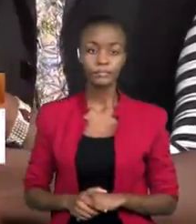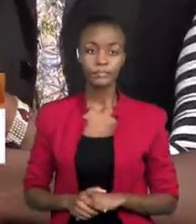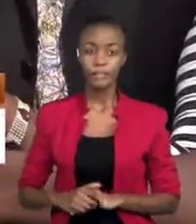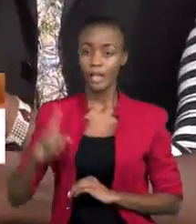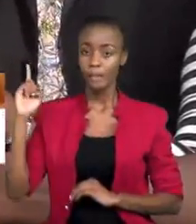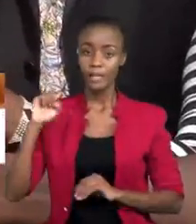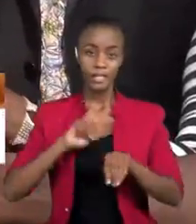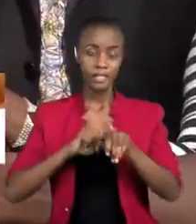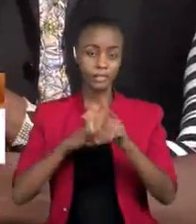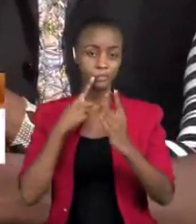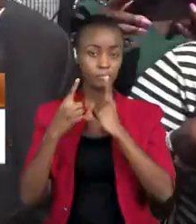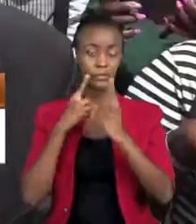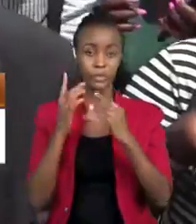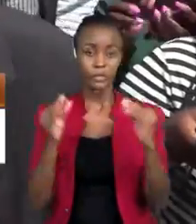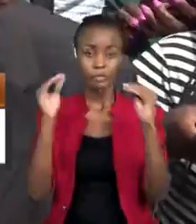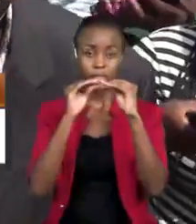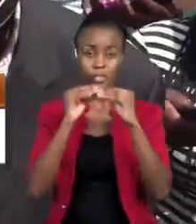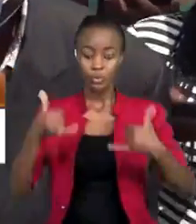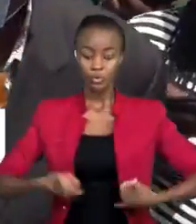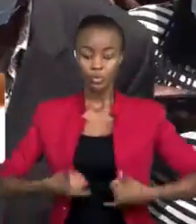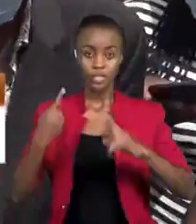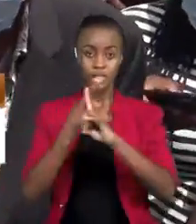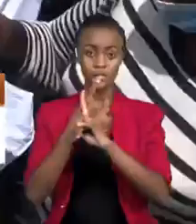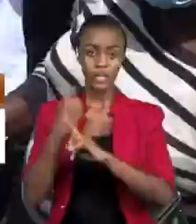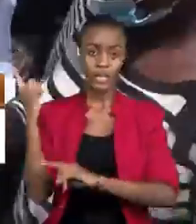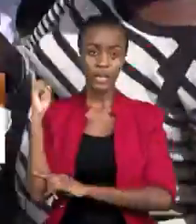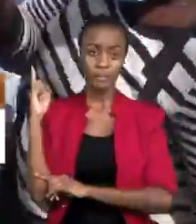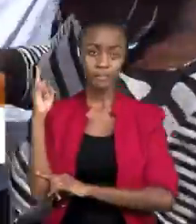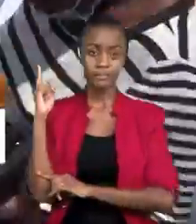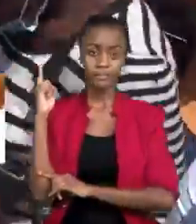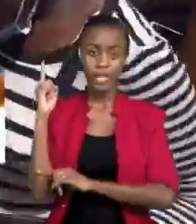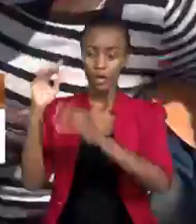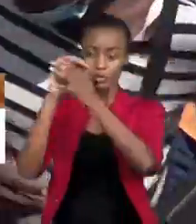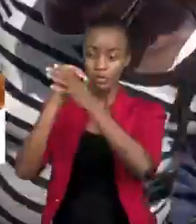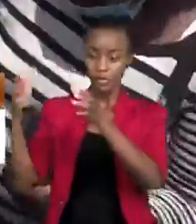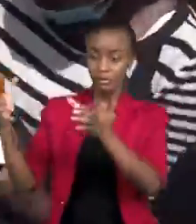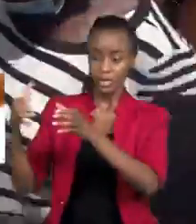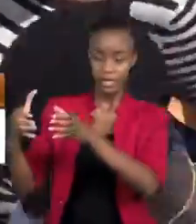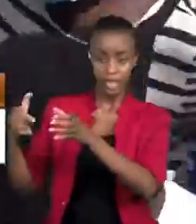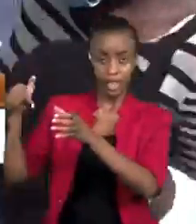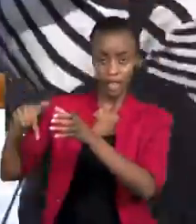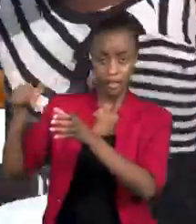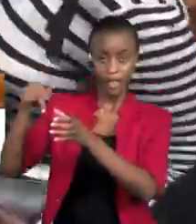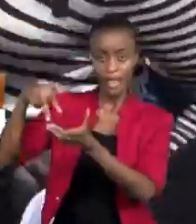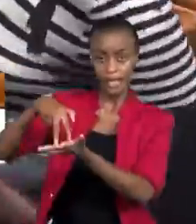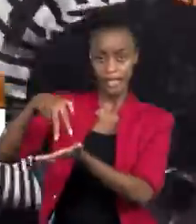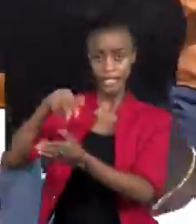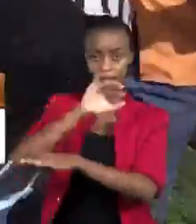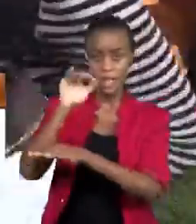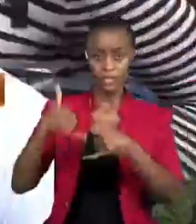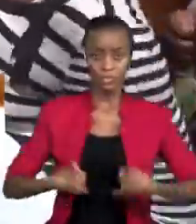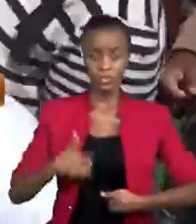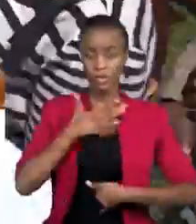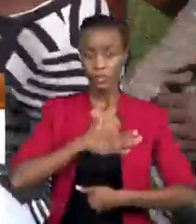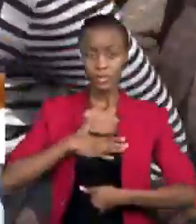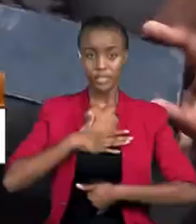Akiongea wakati wa mkutano na baadhi ya vijana kutoka Bonchari, mgombea wa Jubilee Zebedeo Pore amewahimiza vijana kupiga kura